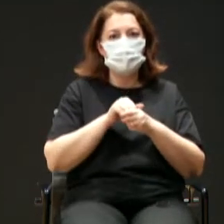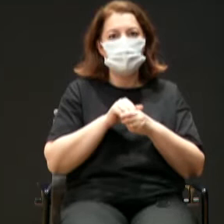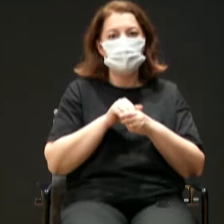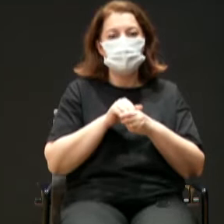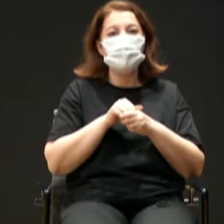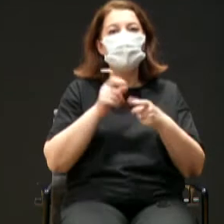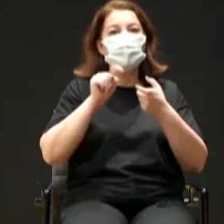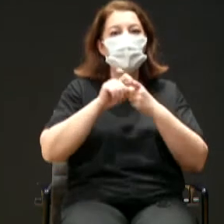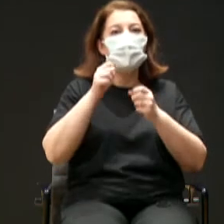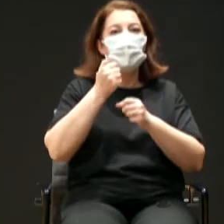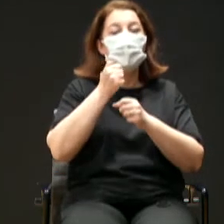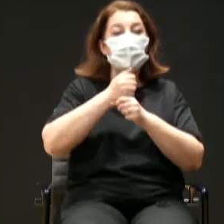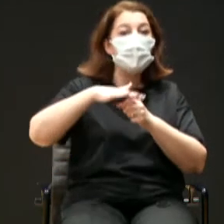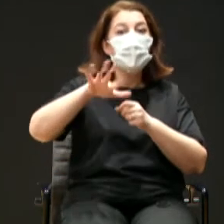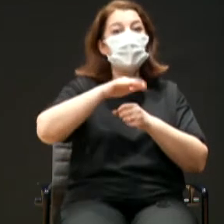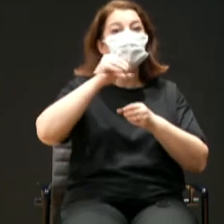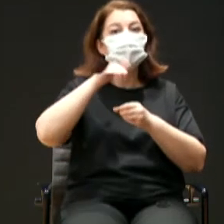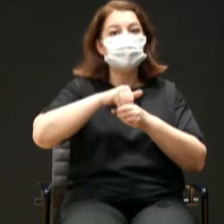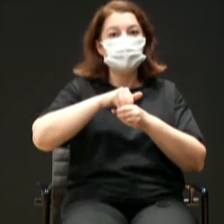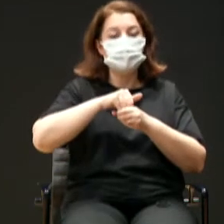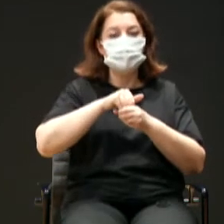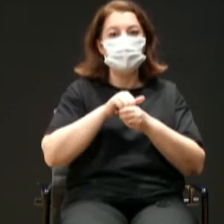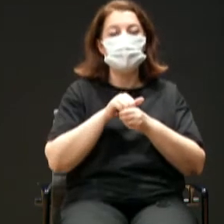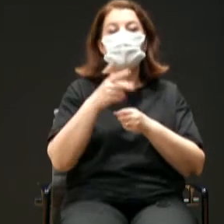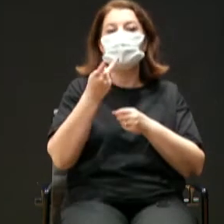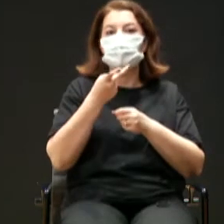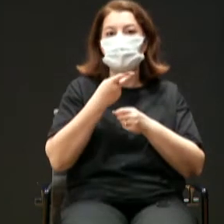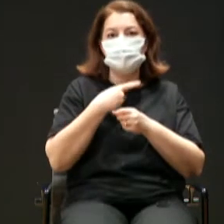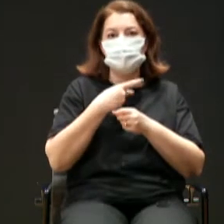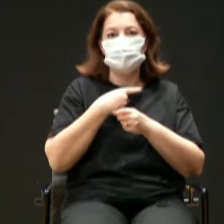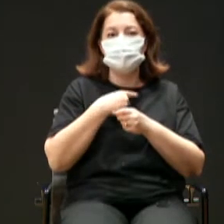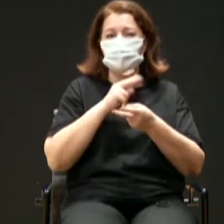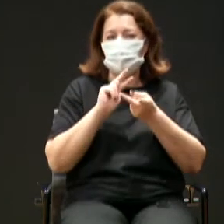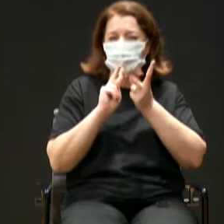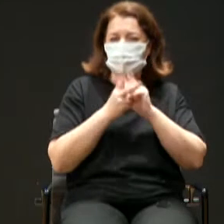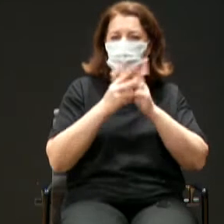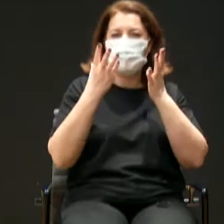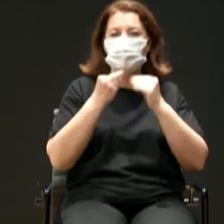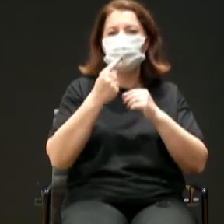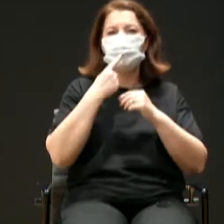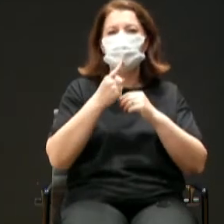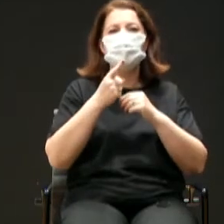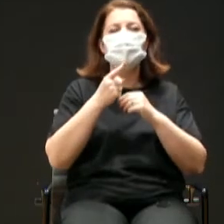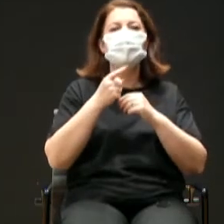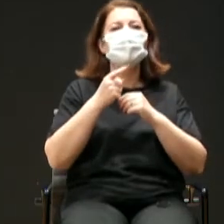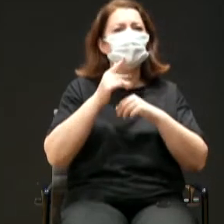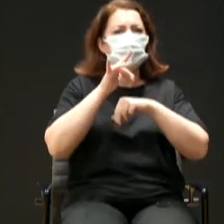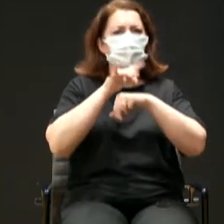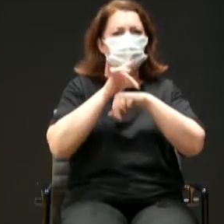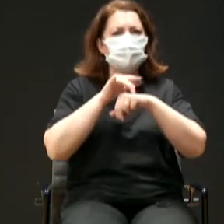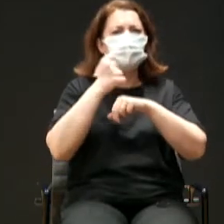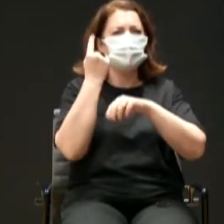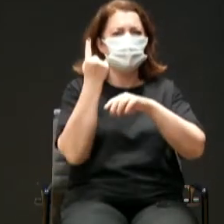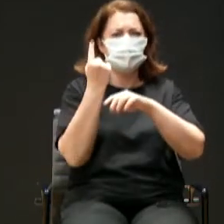yerel seçimlerde ve genel seçimler noktasında bizimle ters düştü dediği o hain, evet ülkemizi eğer bir